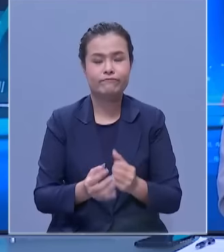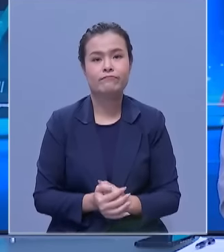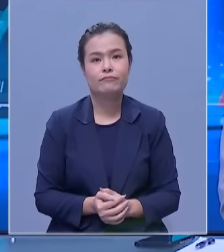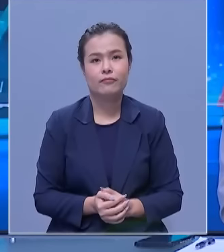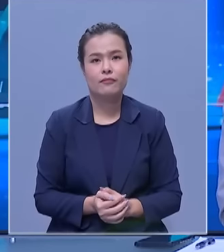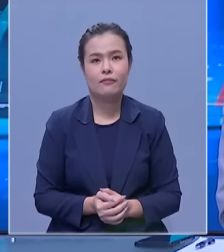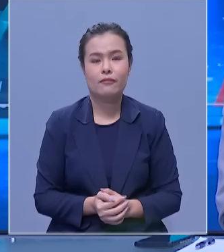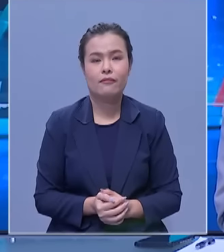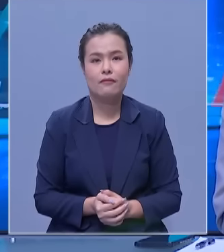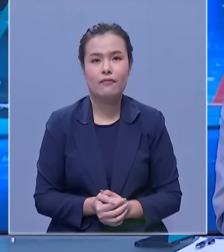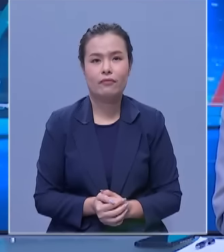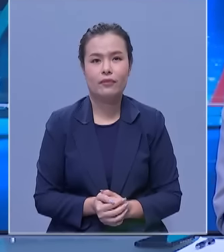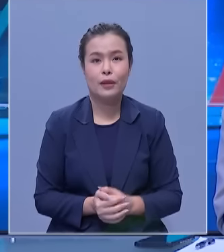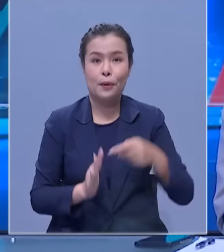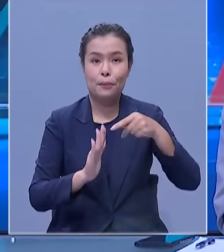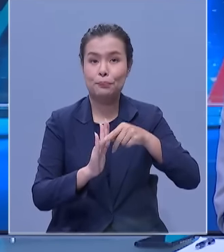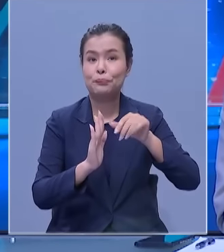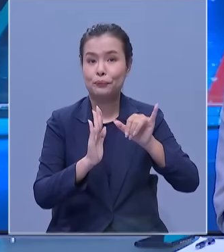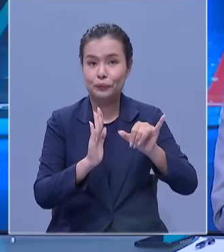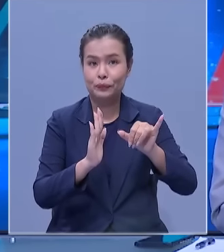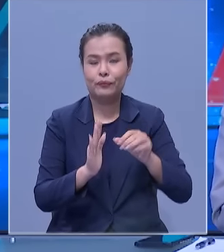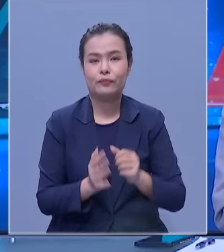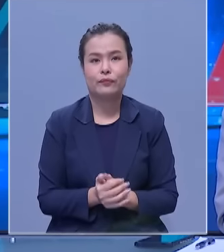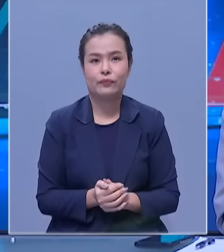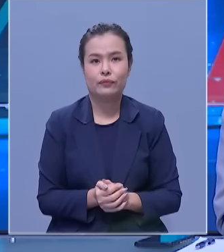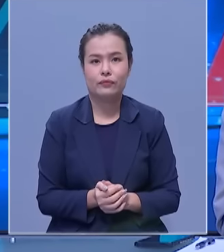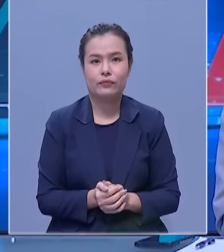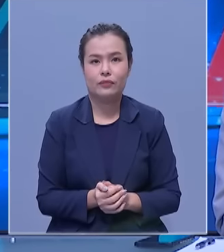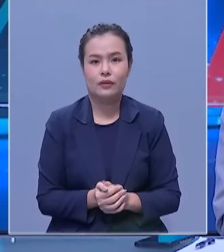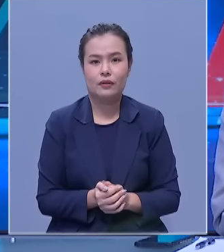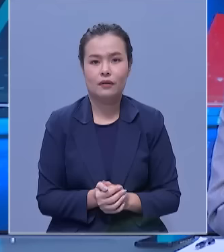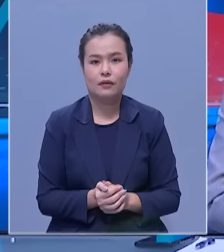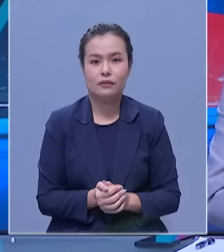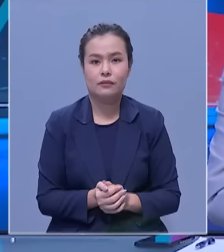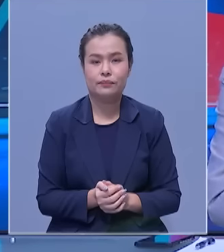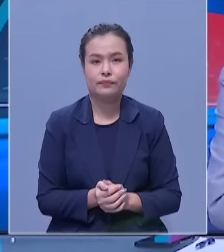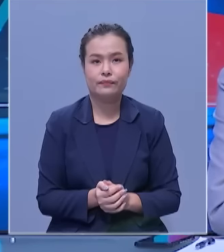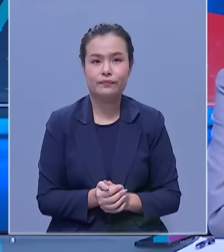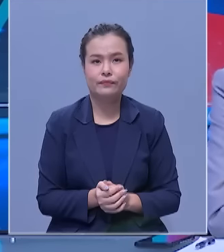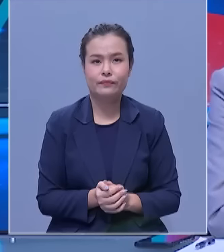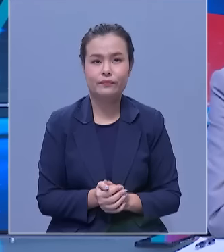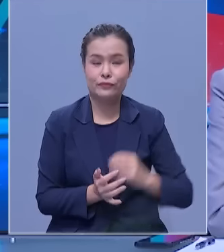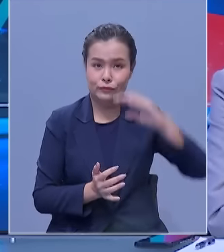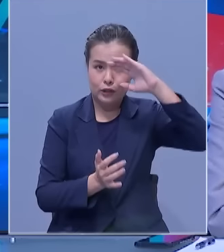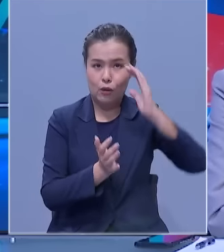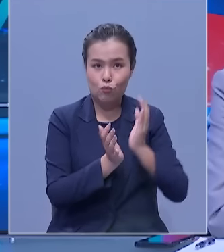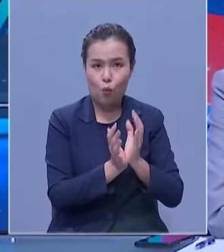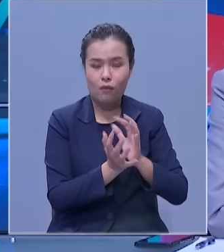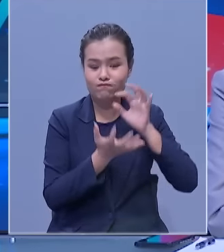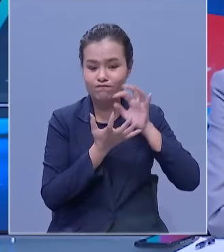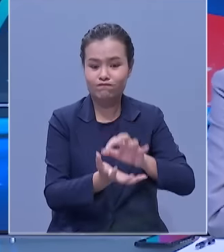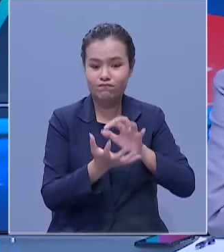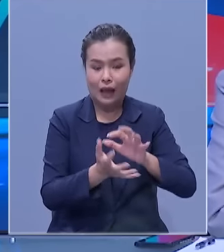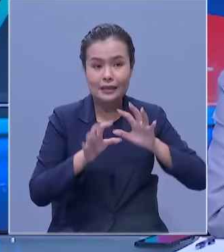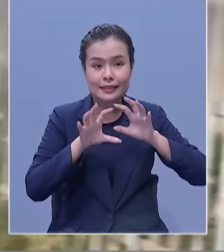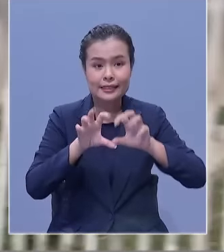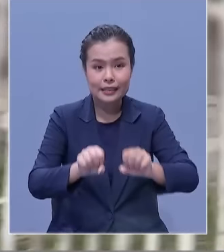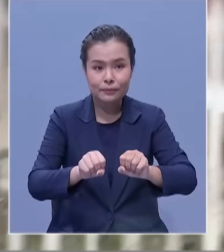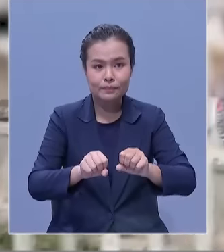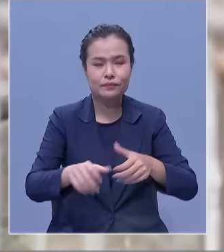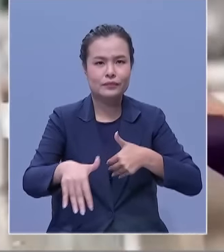่ะคุณผู้ชมสลับไปดูที่พะเยากันหน่อยค่ะมีปฏิบัติการเจ้าหน้าที่ไปบุกจับบ่อนพนันอีกแล้วช